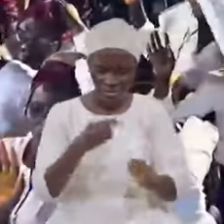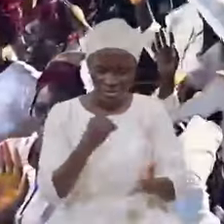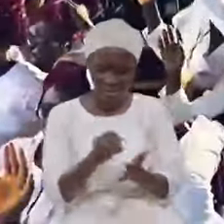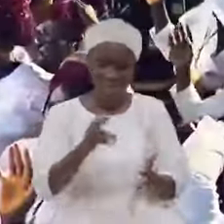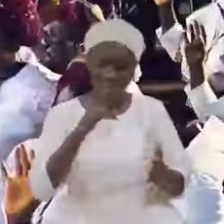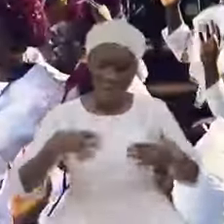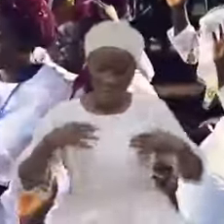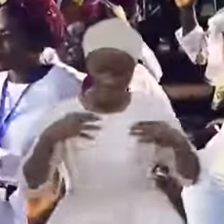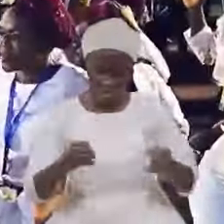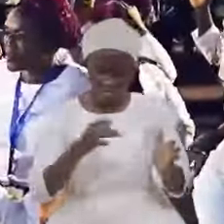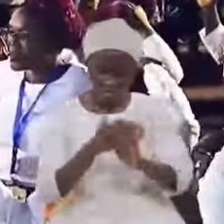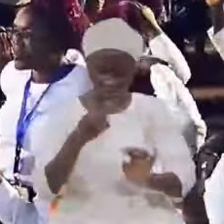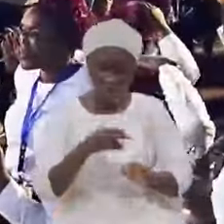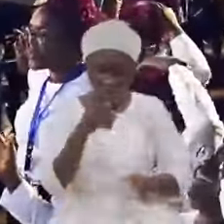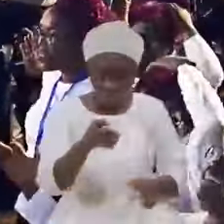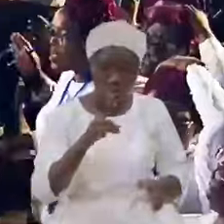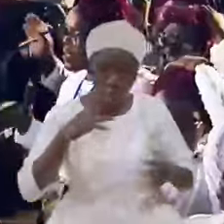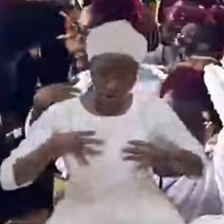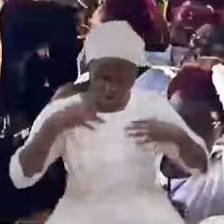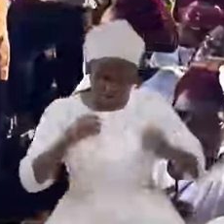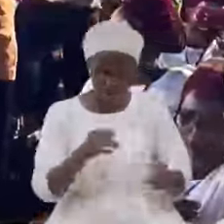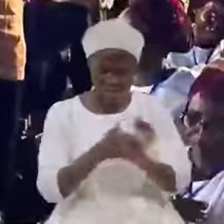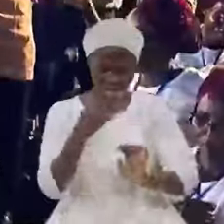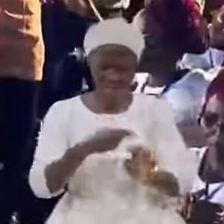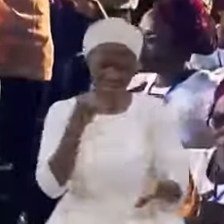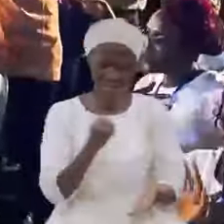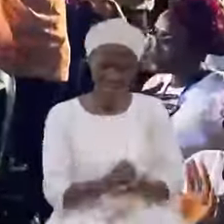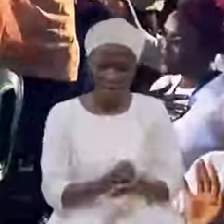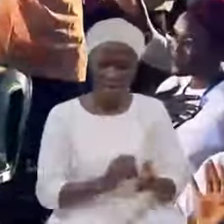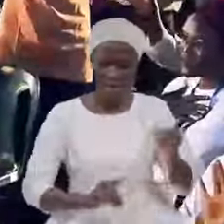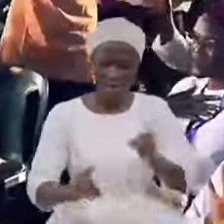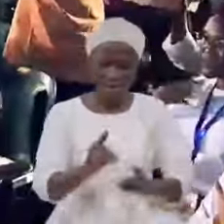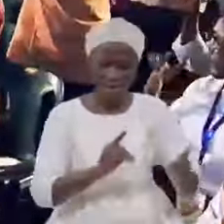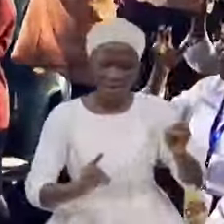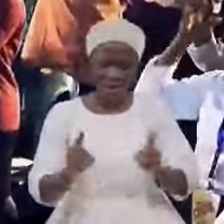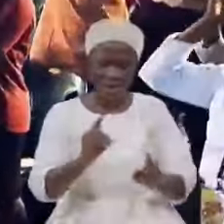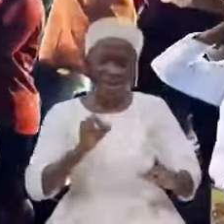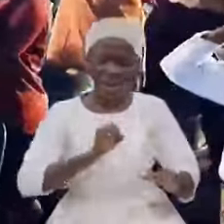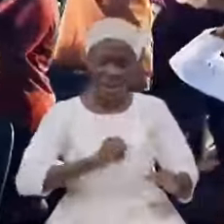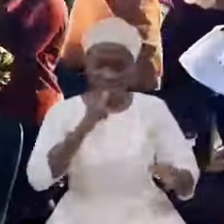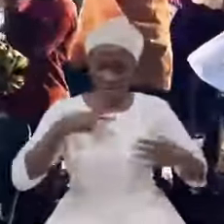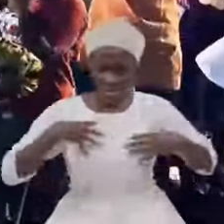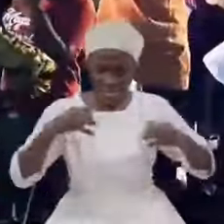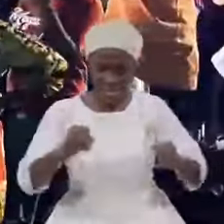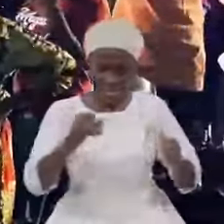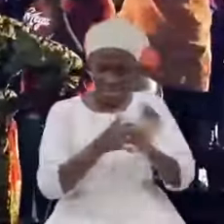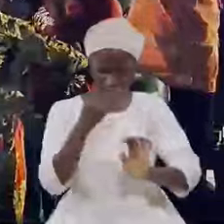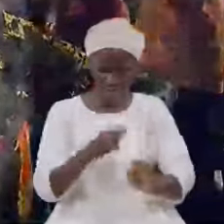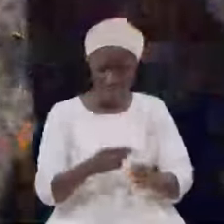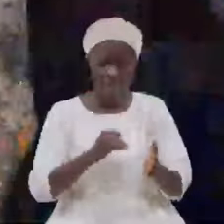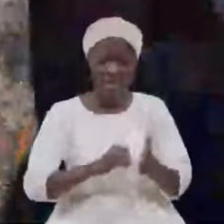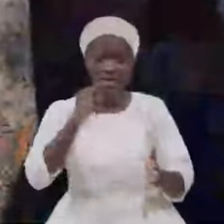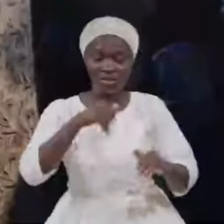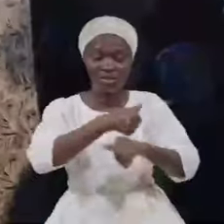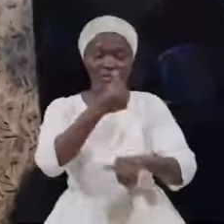guéri. Je suis guéri. C'est confirmé du ciel sur ta vie au nom